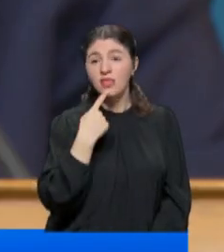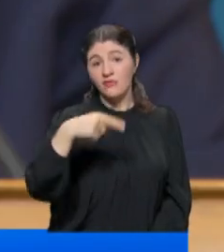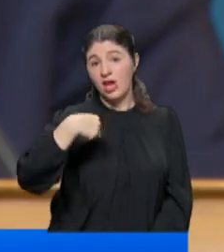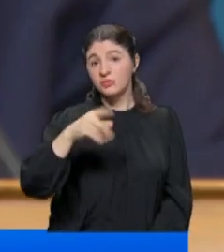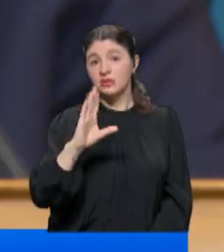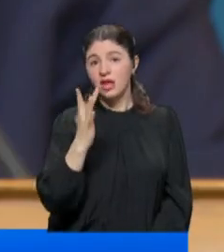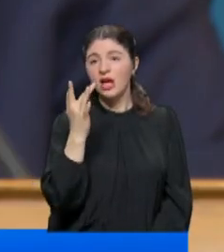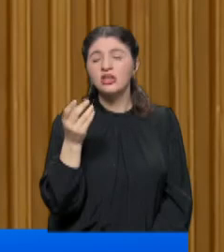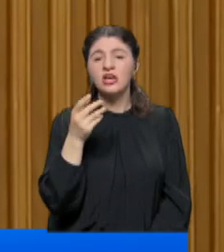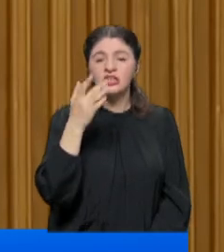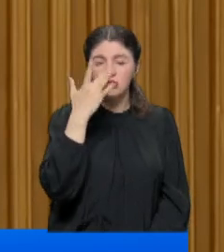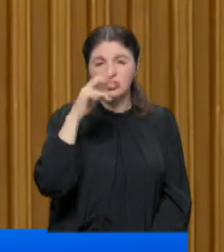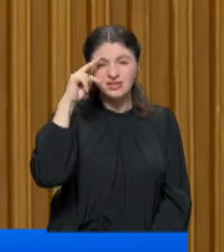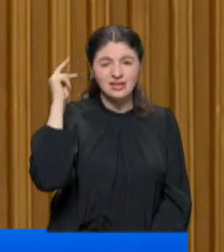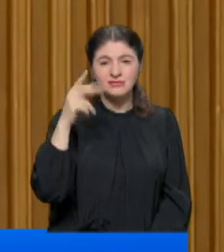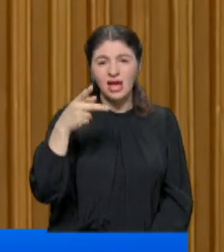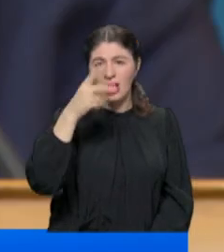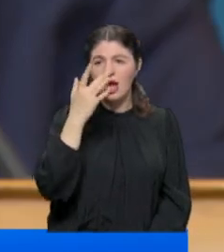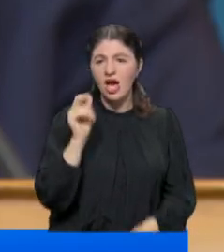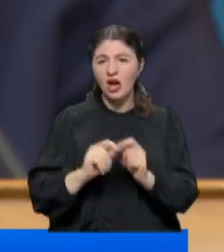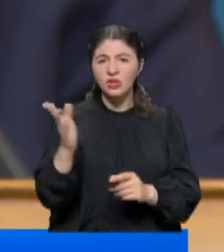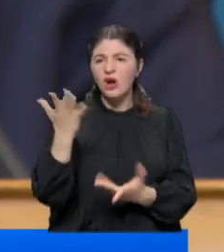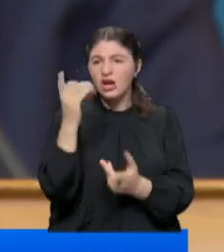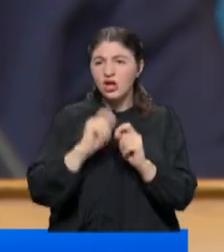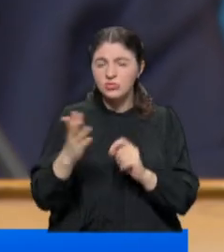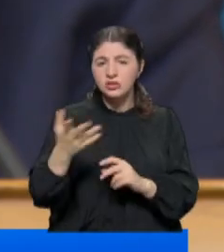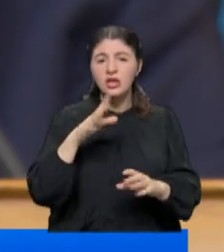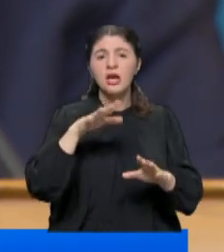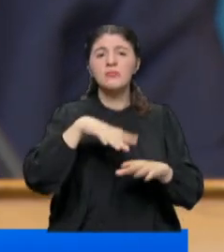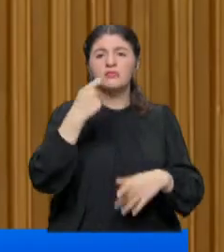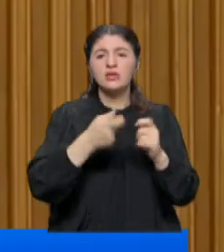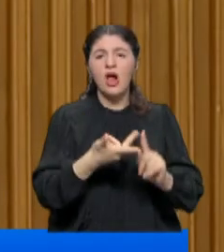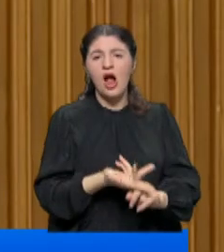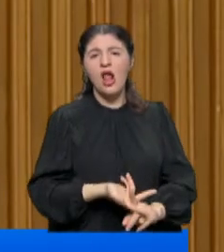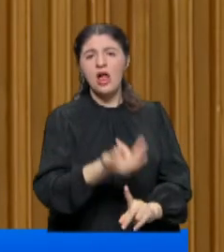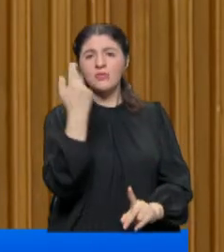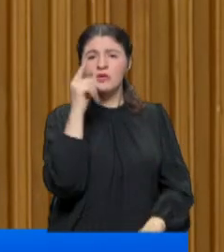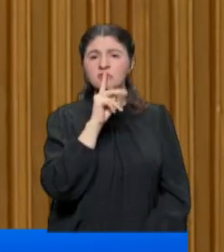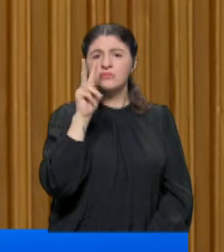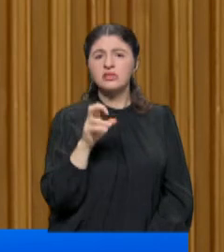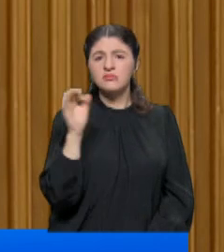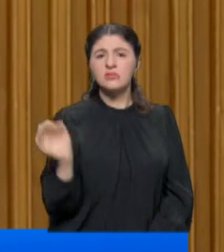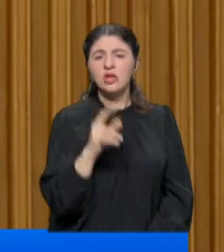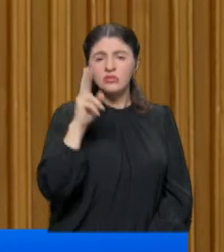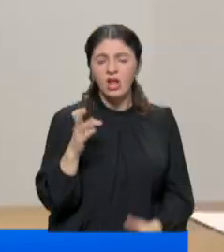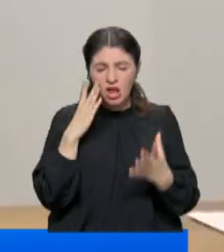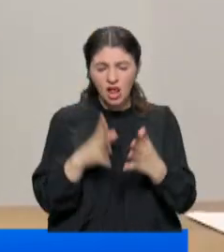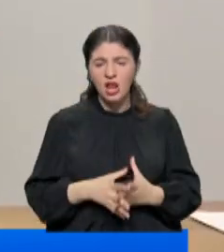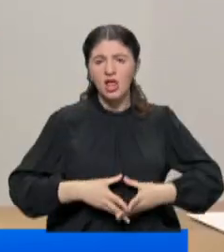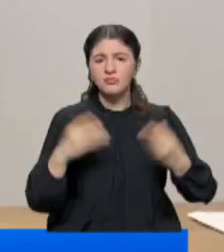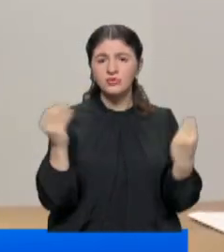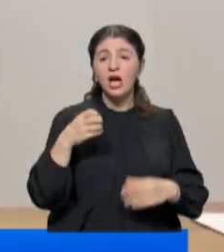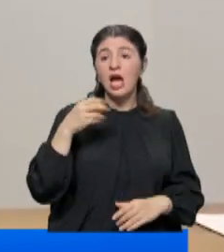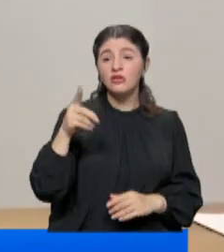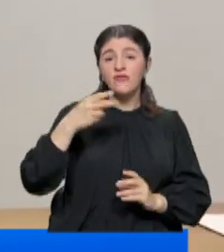aramızda çakma ekonomist. Hangi ekonomist bunu yapar? Merkez Bankası'nı söğüşlediniz ya. 128 milyar doları yok ettiniz ya.